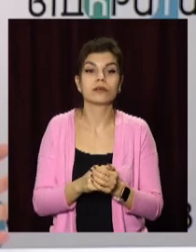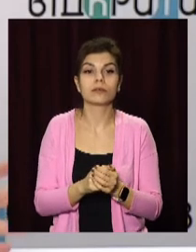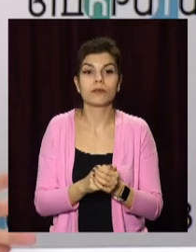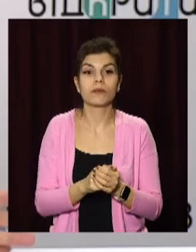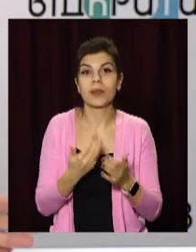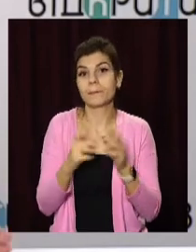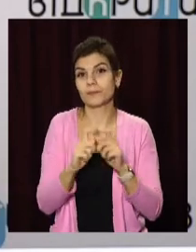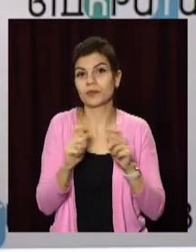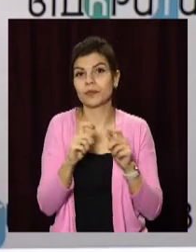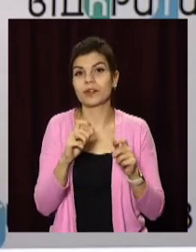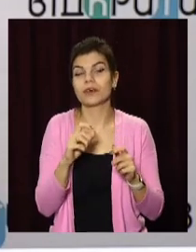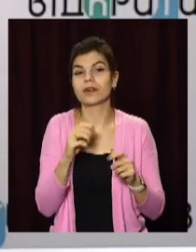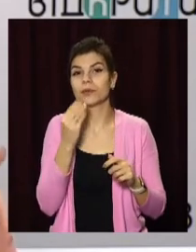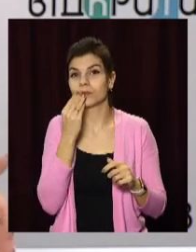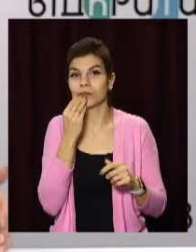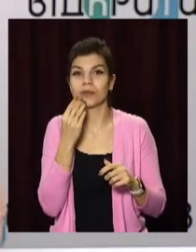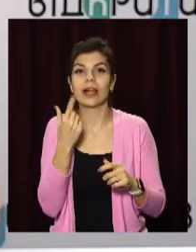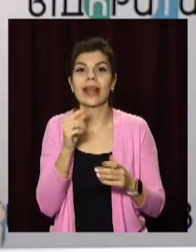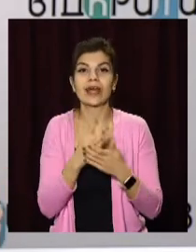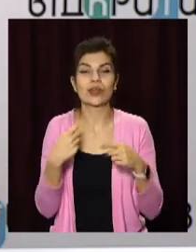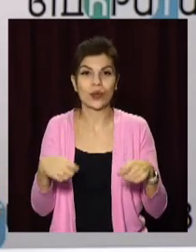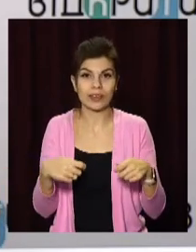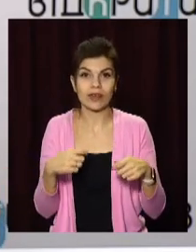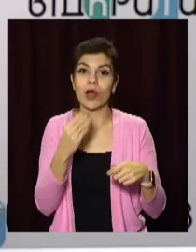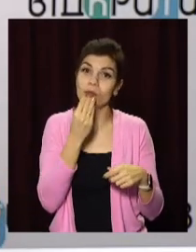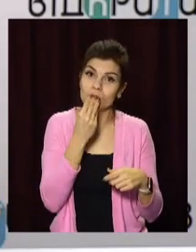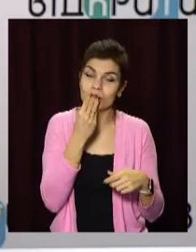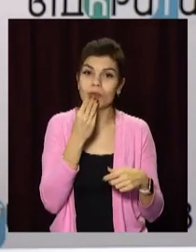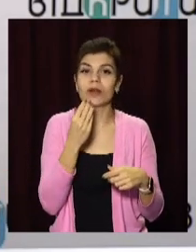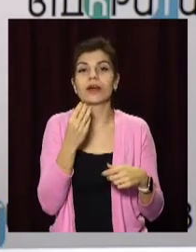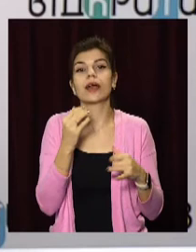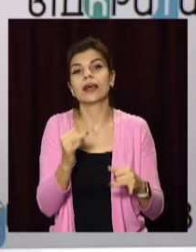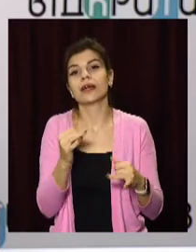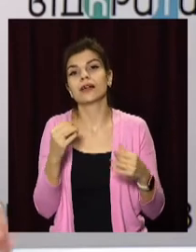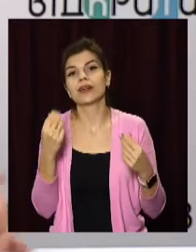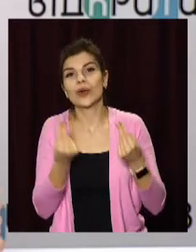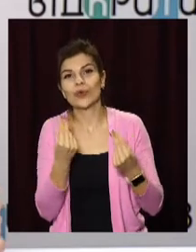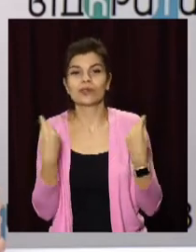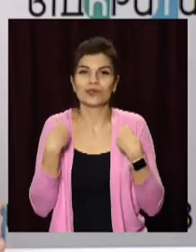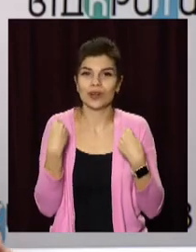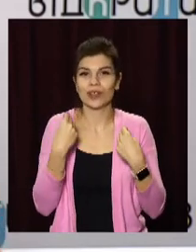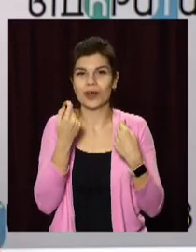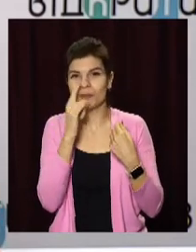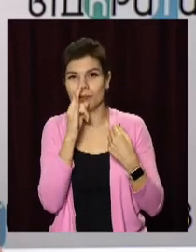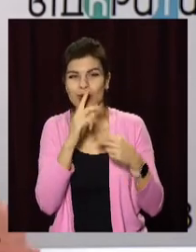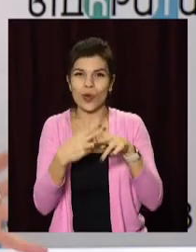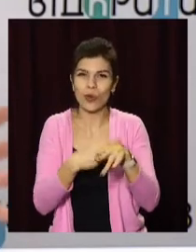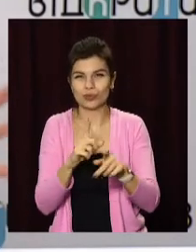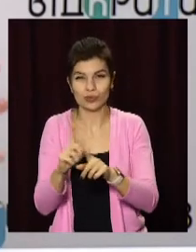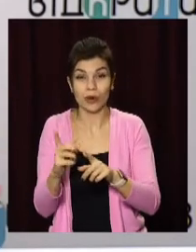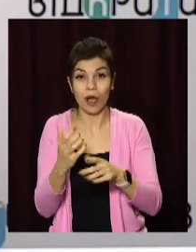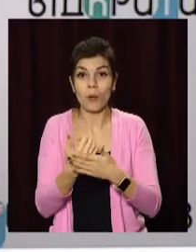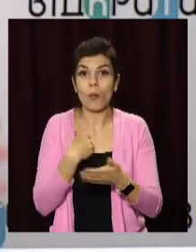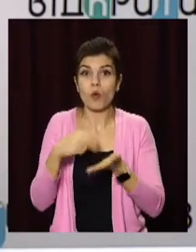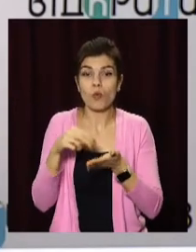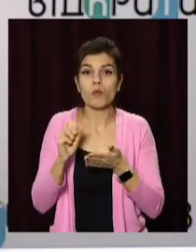в супермаркеті, де є торгівля і продовольчою, і непродовольчою групою товарів, коли ми могли закуповувати